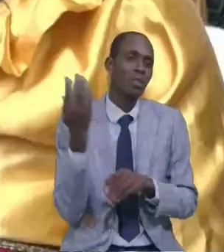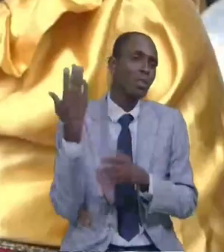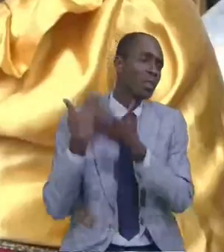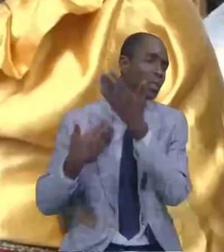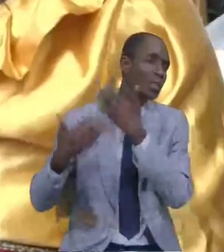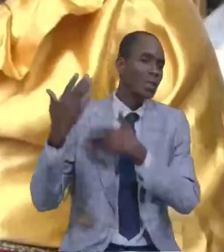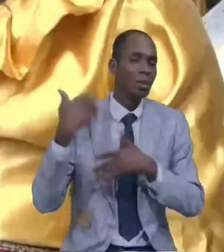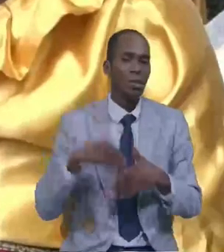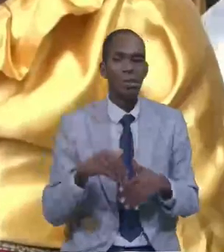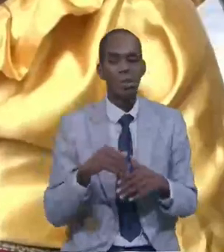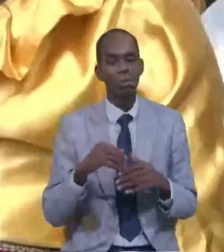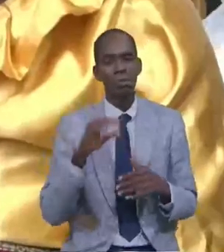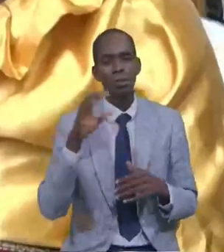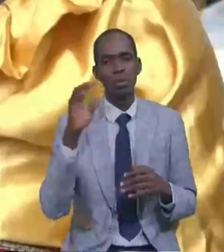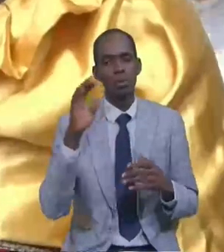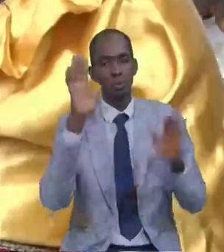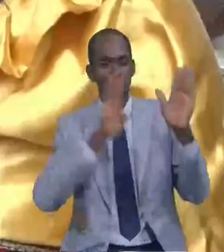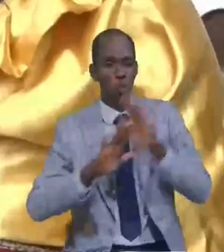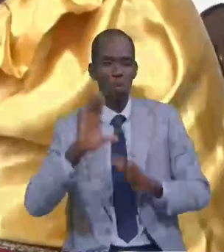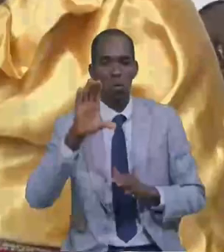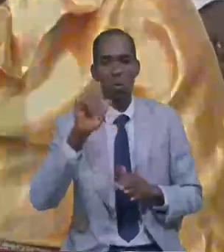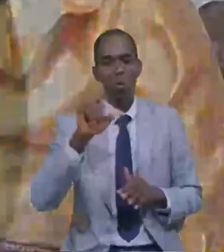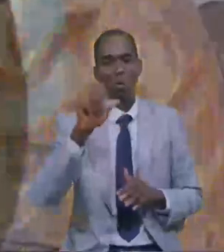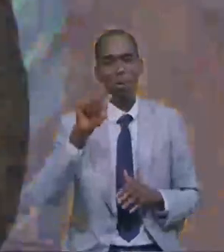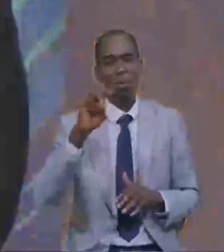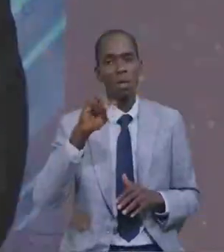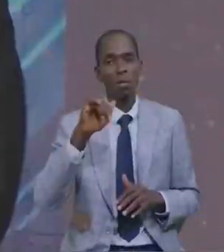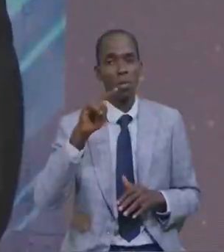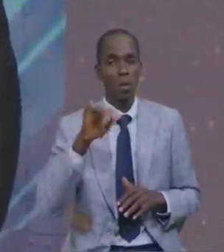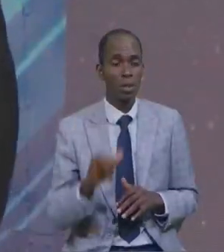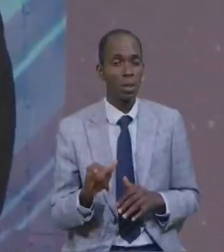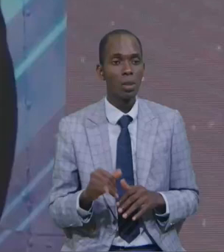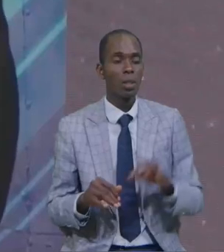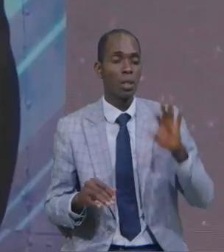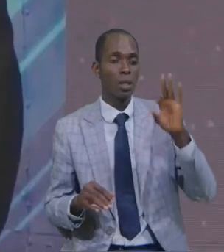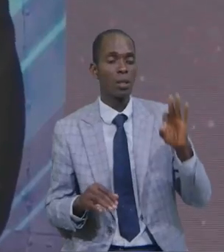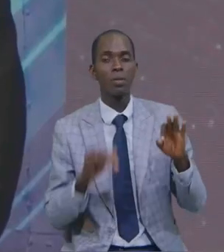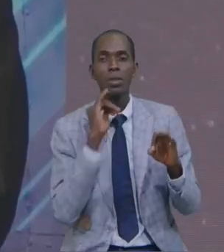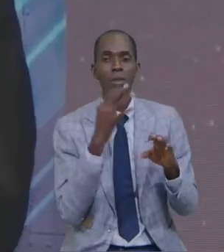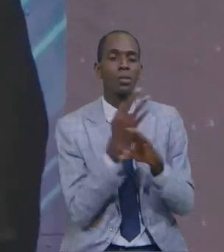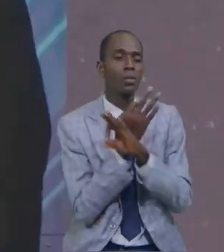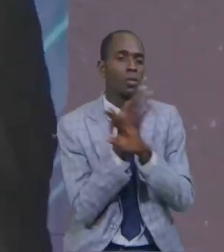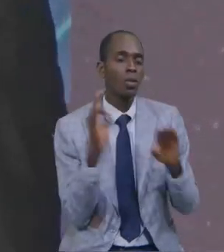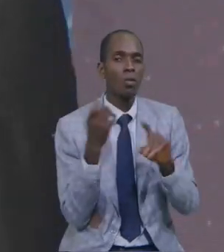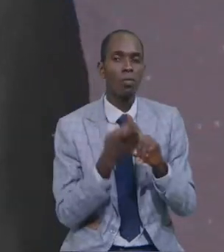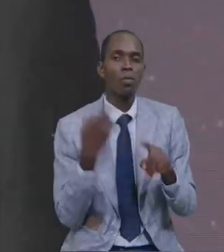l'affranchissement de l'ancienne sensualité. En 1 Corinthiens 3, verset 1.